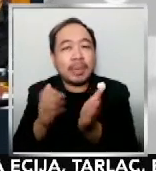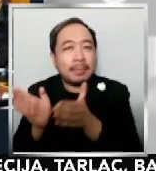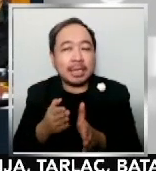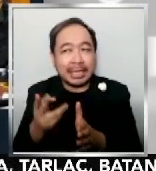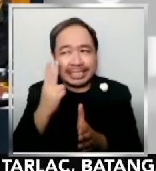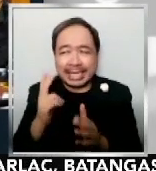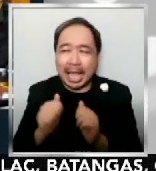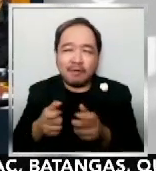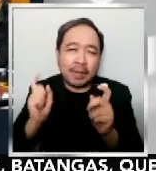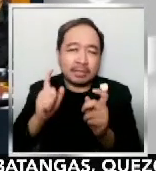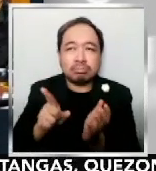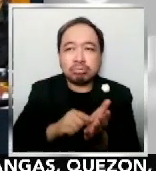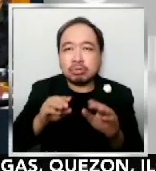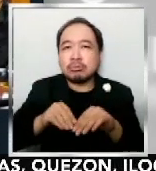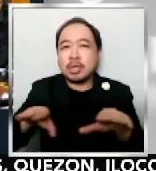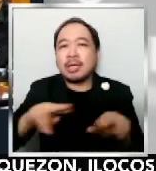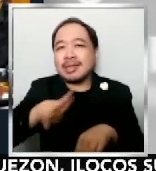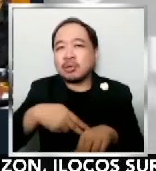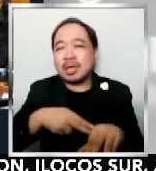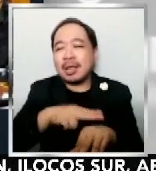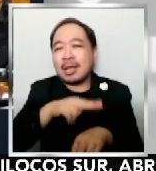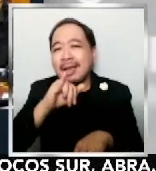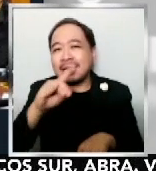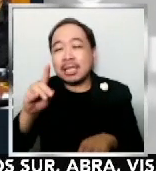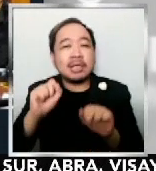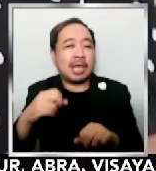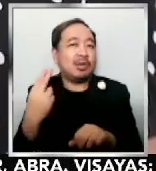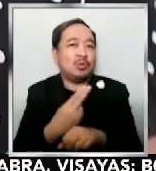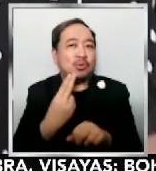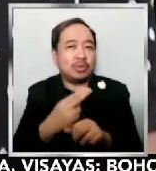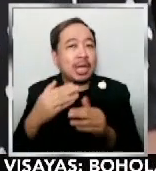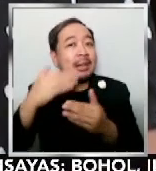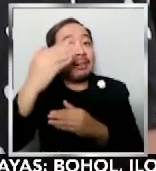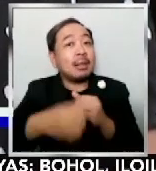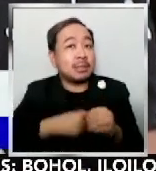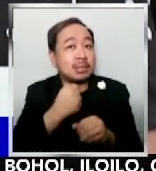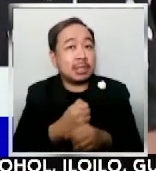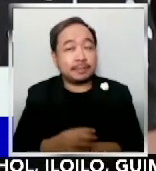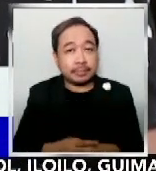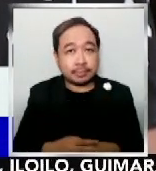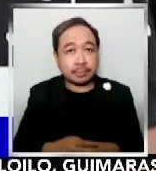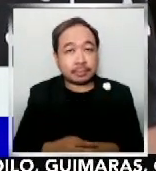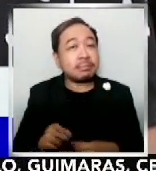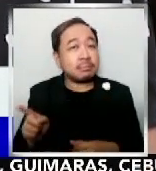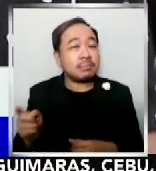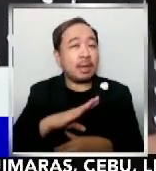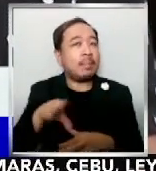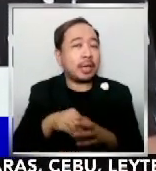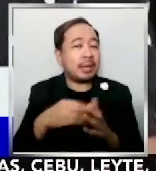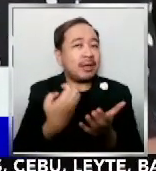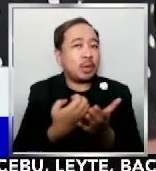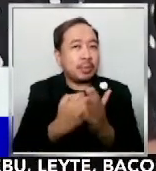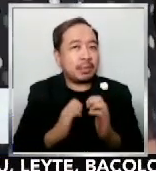distribusyon ng national ID cards upang magamit na sa unang bahagi ng 2023. Bahagi nga po yan ng ating economic recovery. So